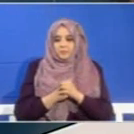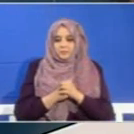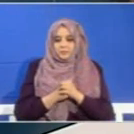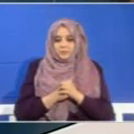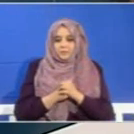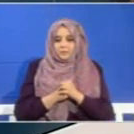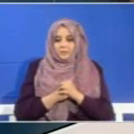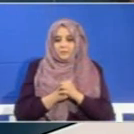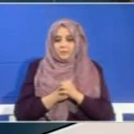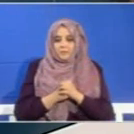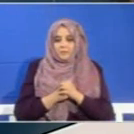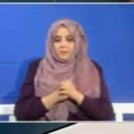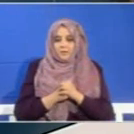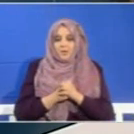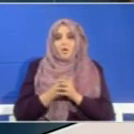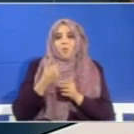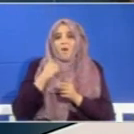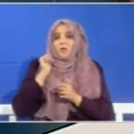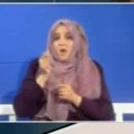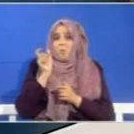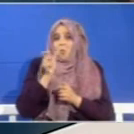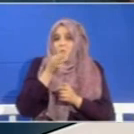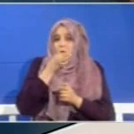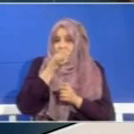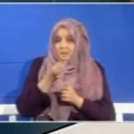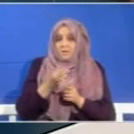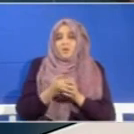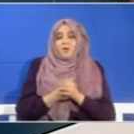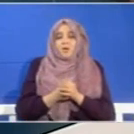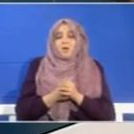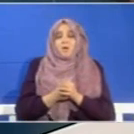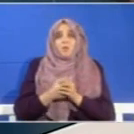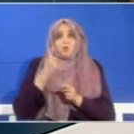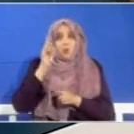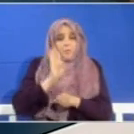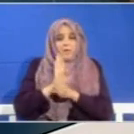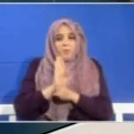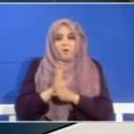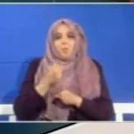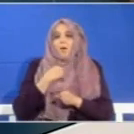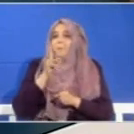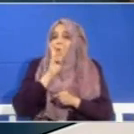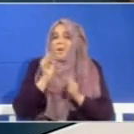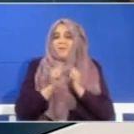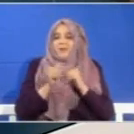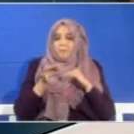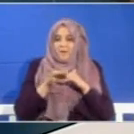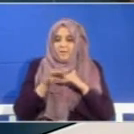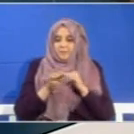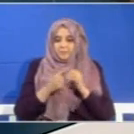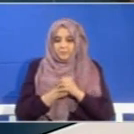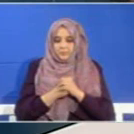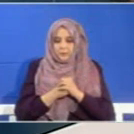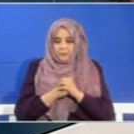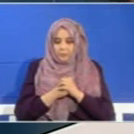كل كلمه باغي نقولها لك راني عارف واش باغي نهضر ونتحمل بها يوم القيامه. أنا عندي مشكل مع الزوجة تاعي. شوف يا